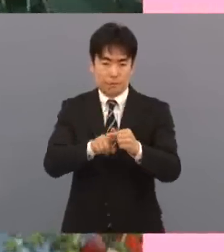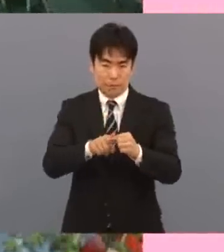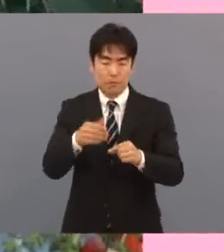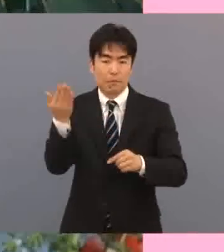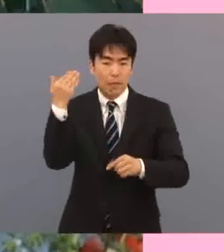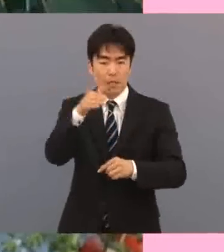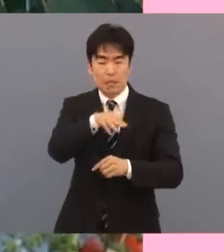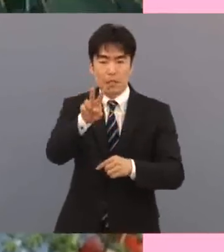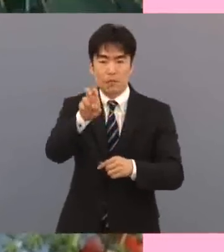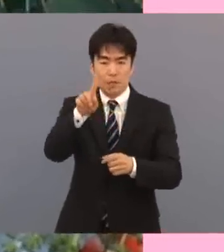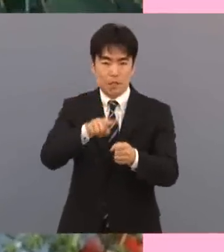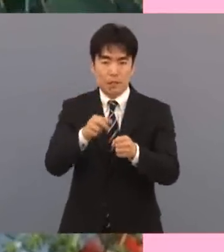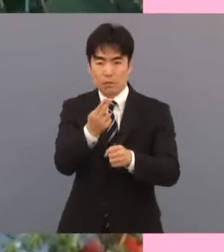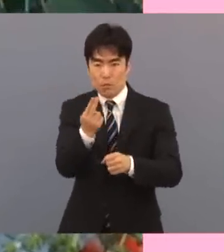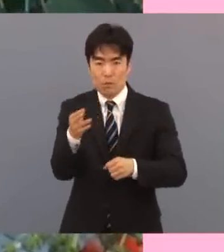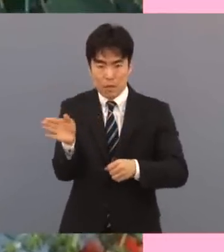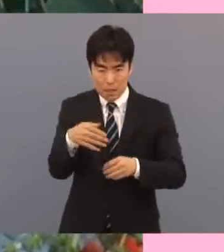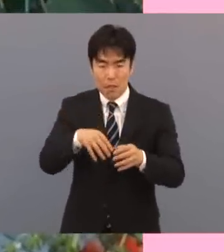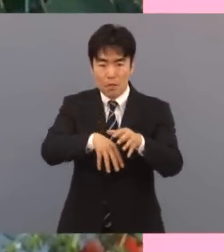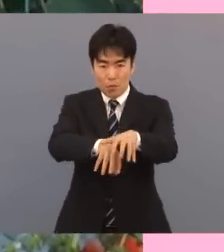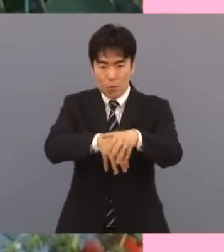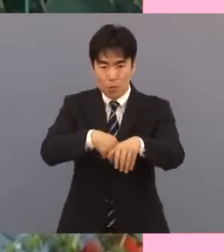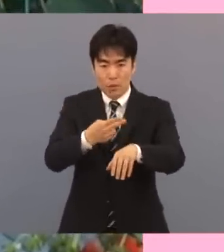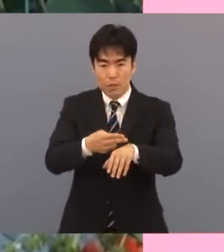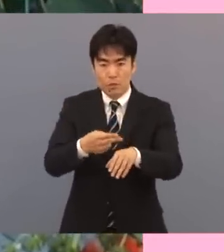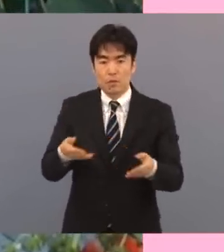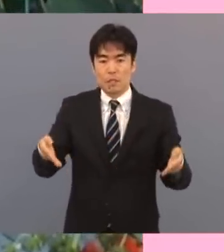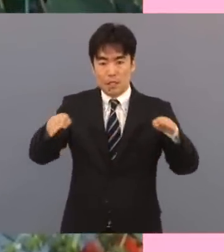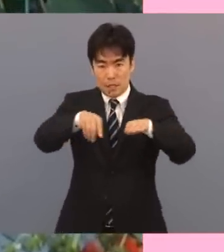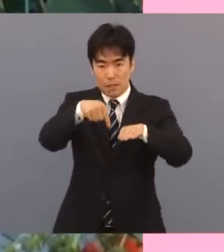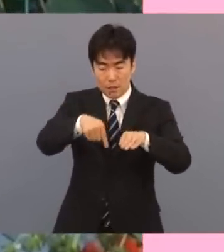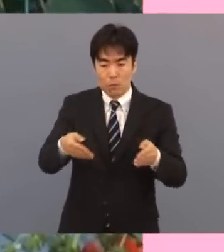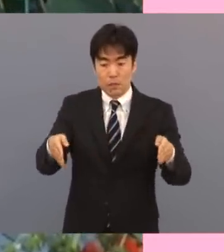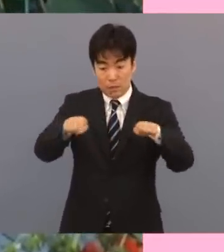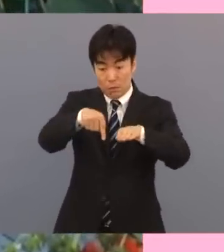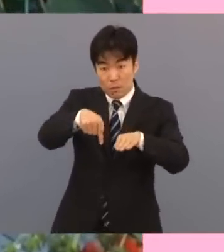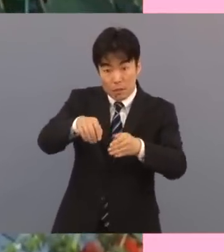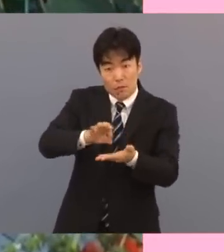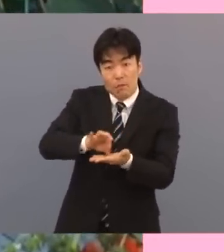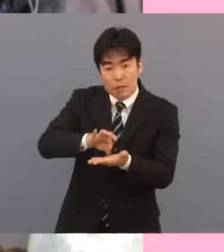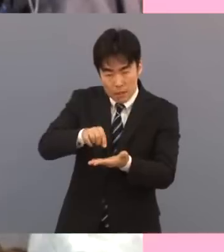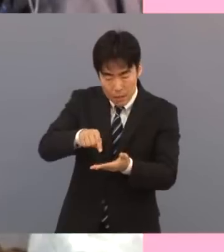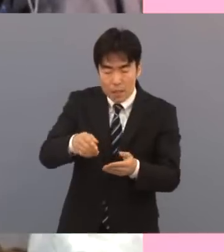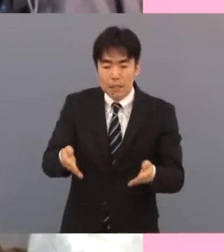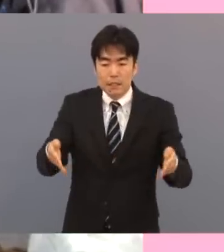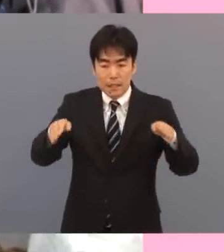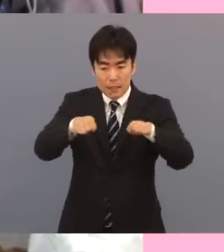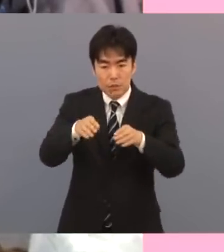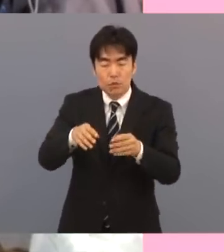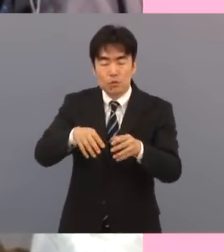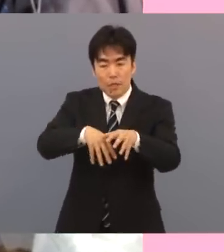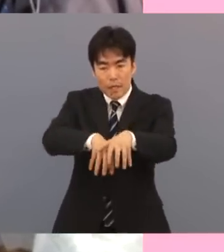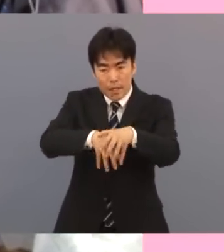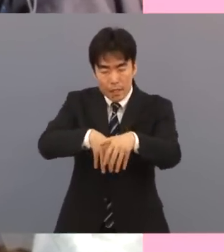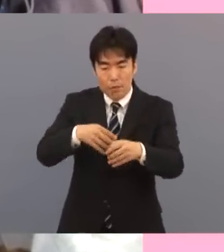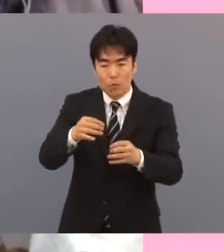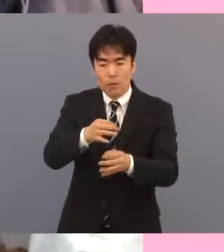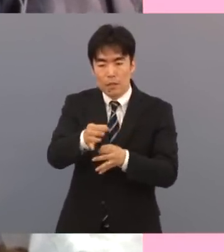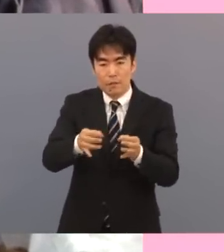平成22年度から農業技術センターの施設を活用し、施設園芸の経営者を育